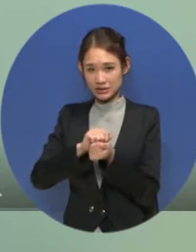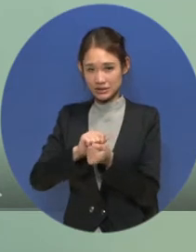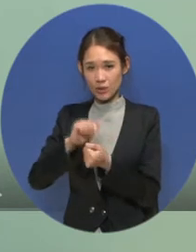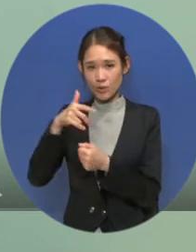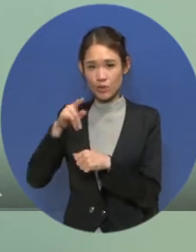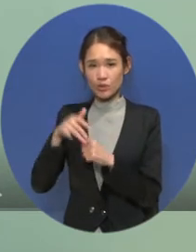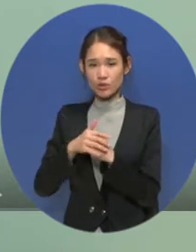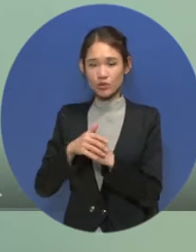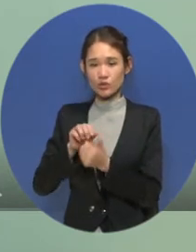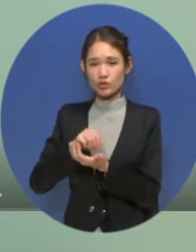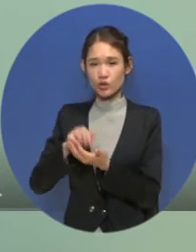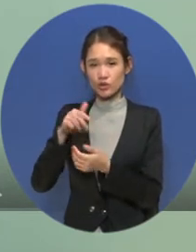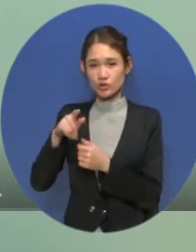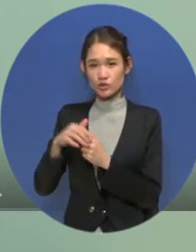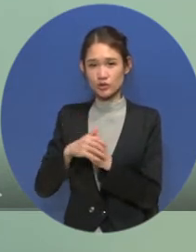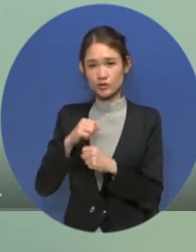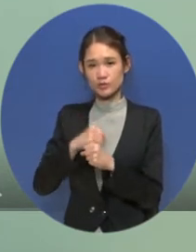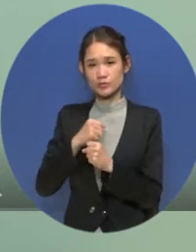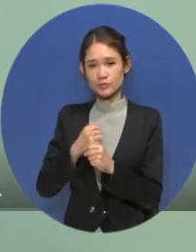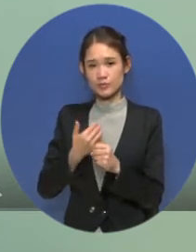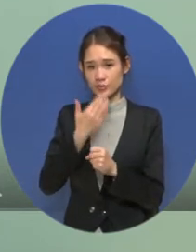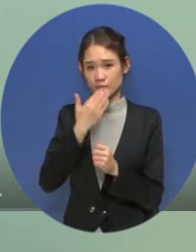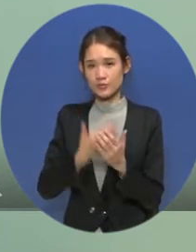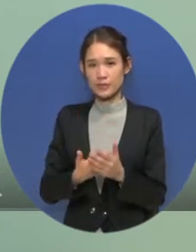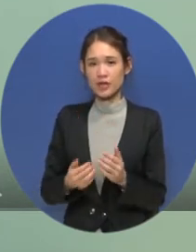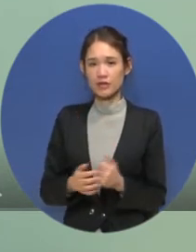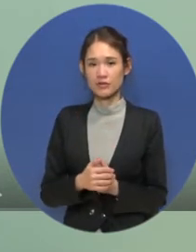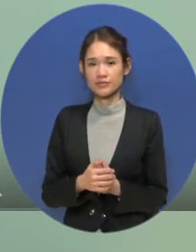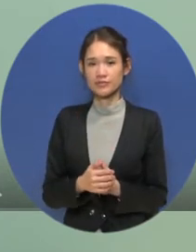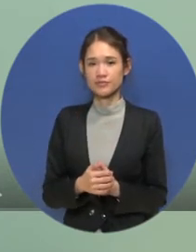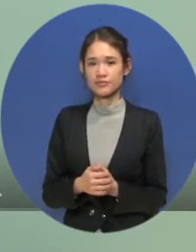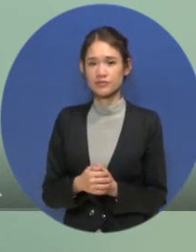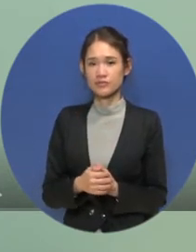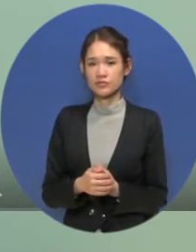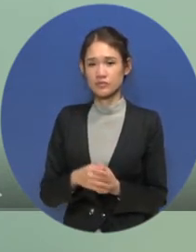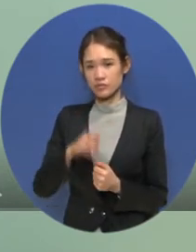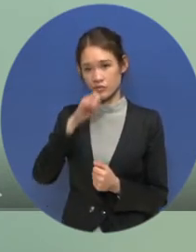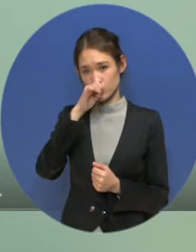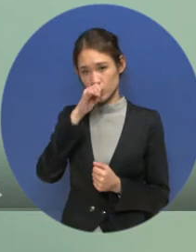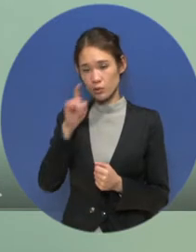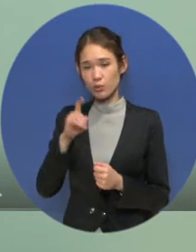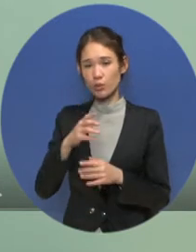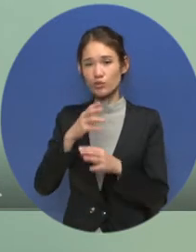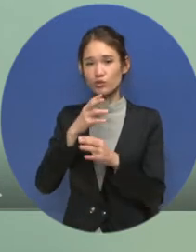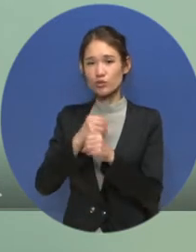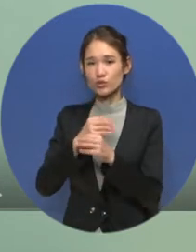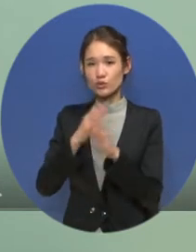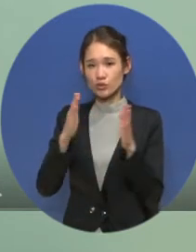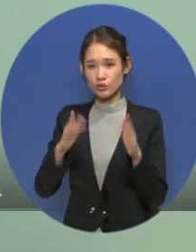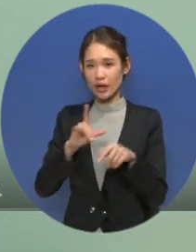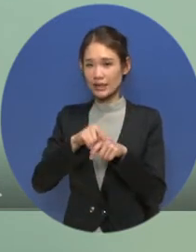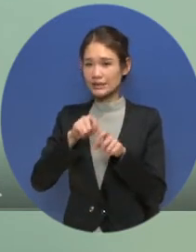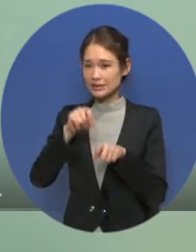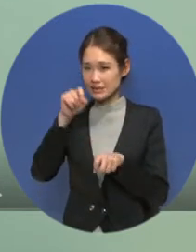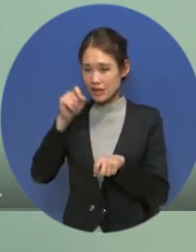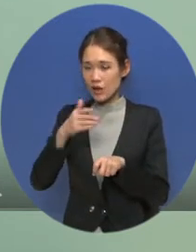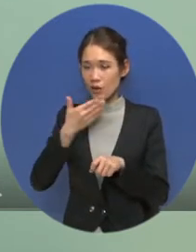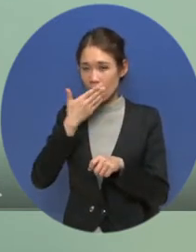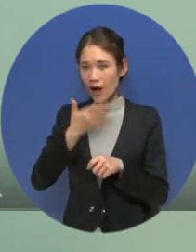해서 그런 거 할 수 있고 누룽지도 만들 수 있고 왜냐면 이게 누룽지가 또 더 좋은 게 오랜 기간